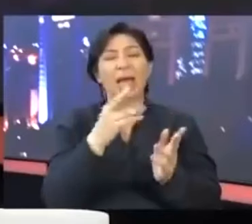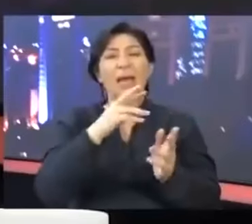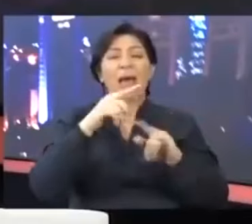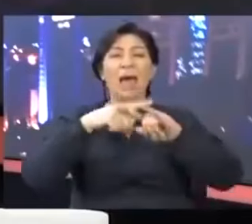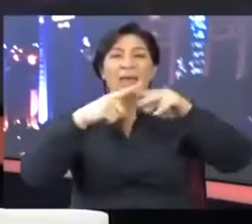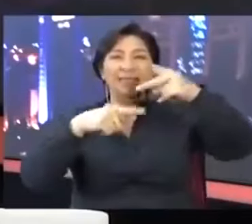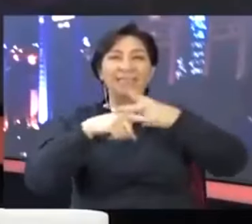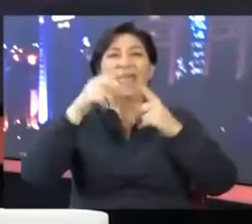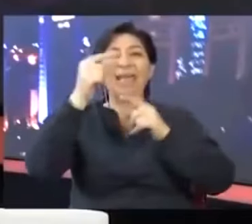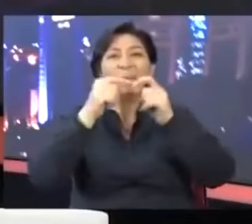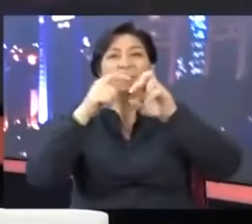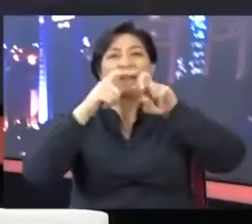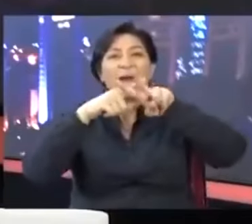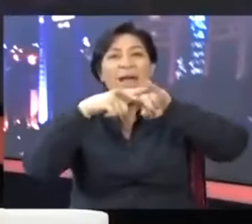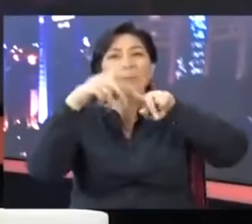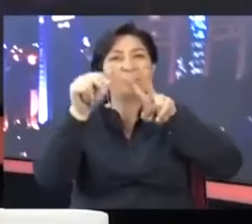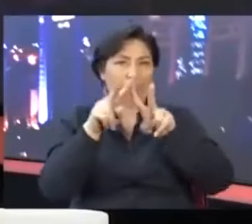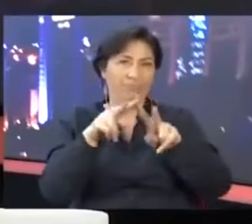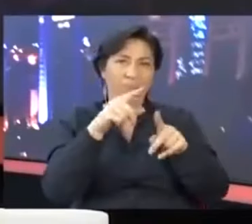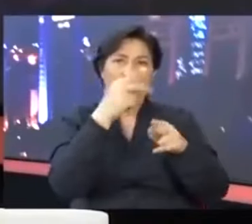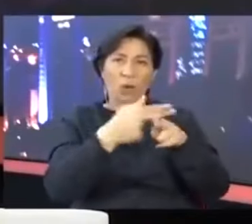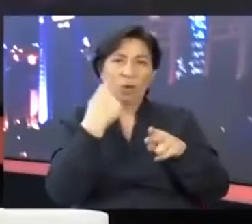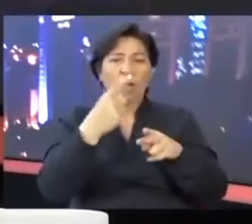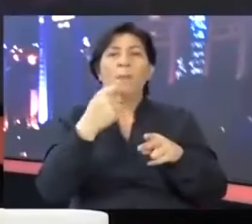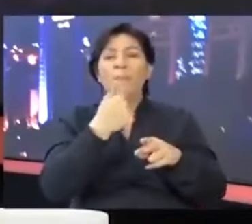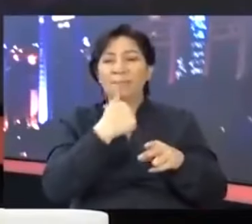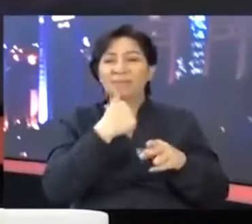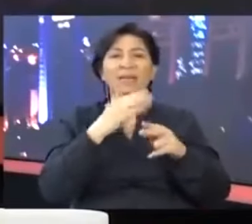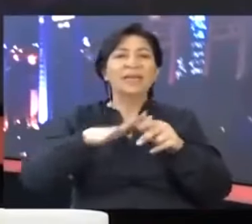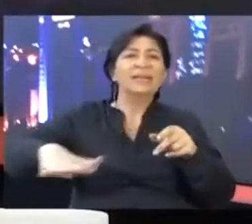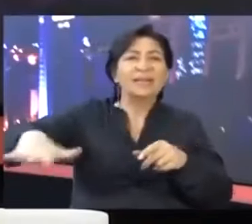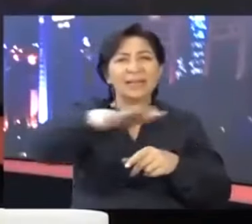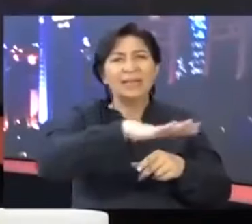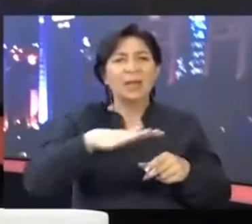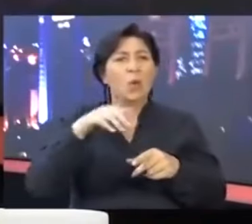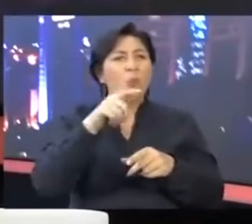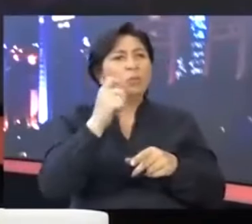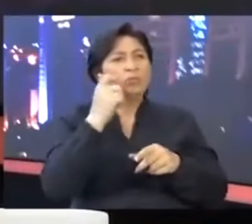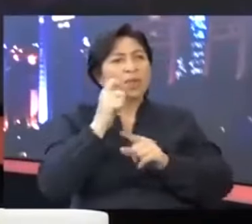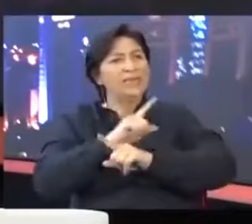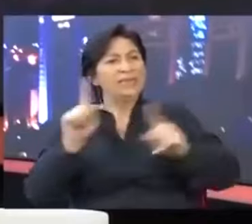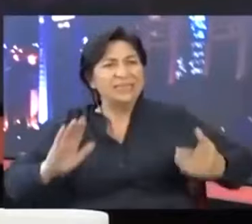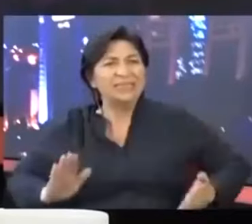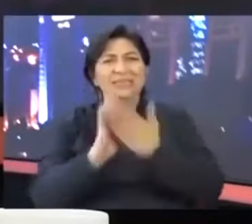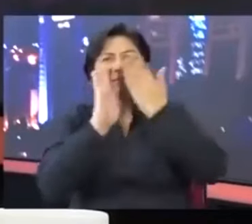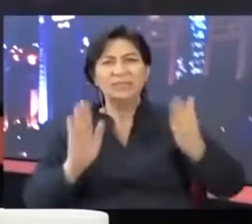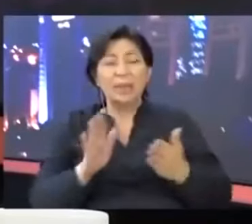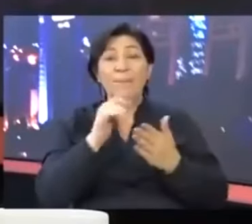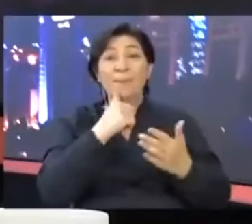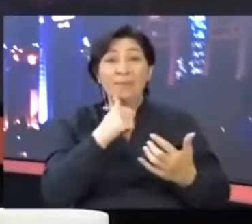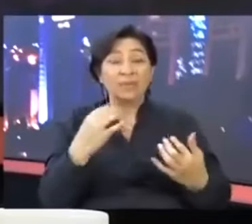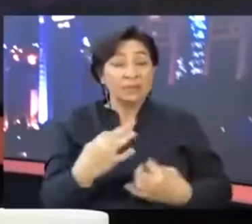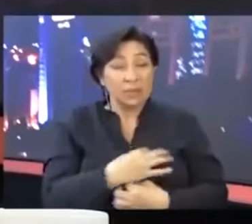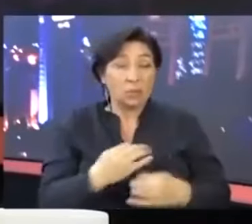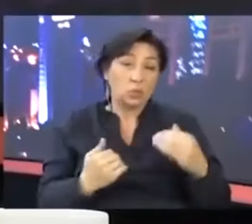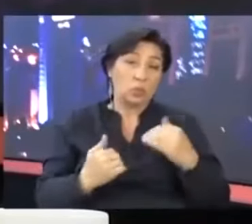örnekliğinde görüyoruz kavmi babası dini inkar ediyor O babasına da saygısı var görüyoruz hitabı çok